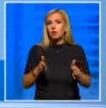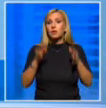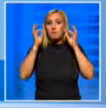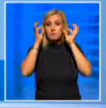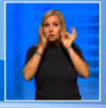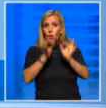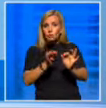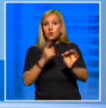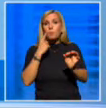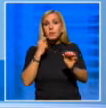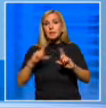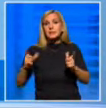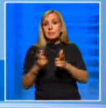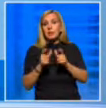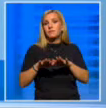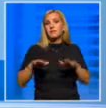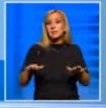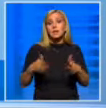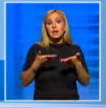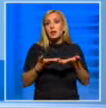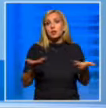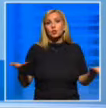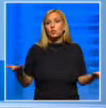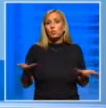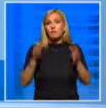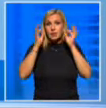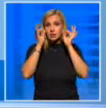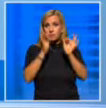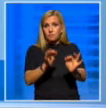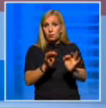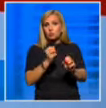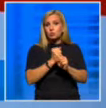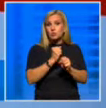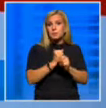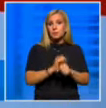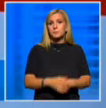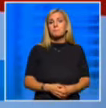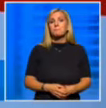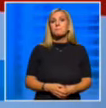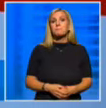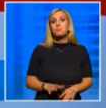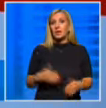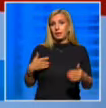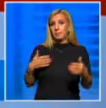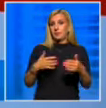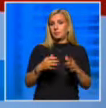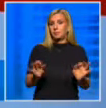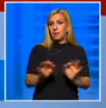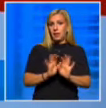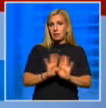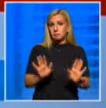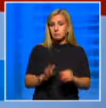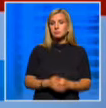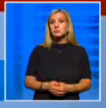младите, фокус върху семействата, децата. Това е фокуса, върху който ние ще работим през следващите месеци. Вървим към финала на този разговор. Преди време